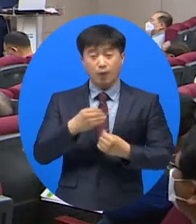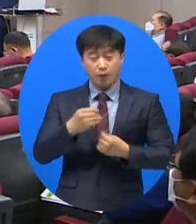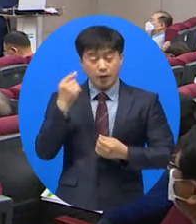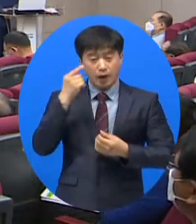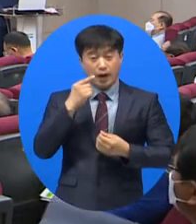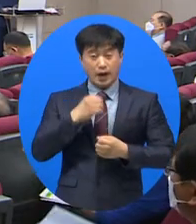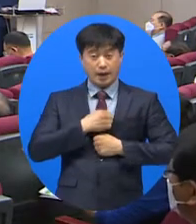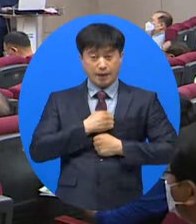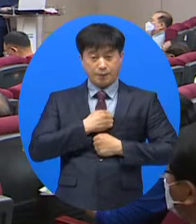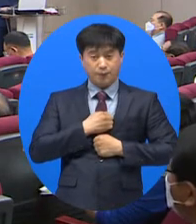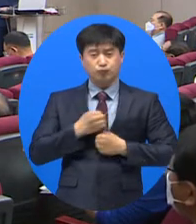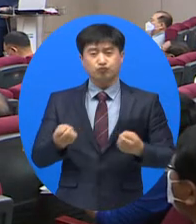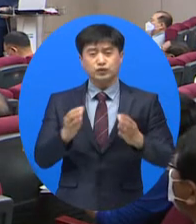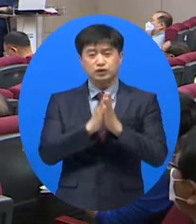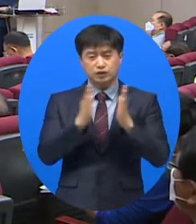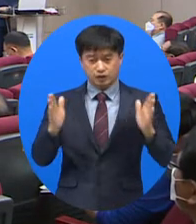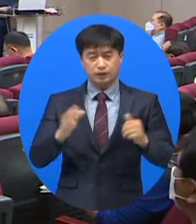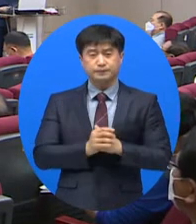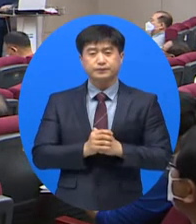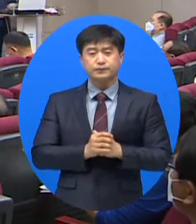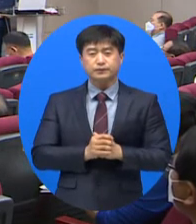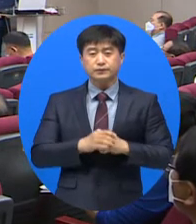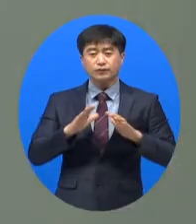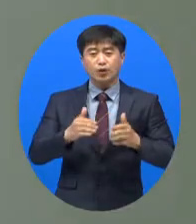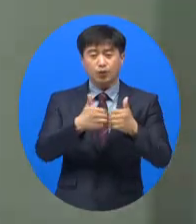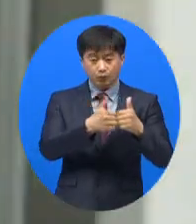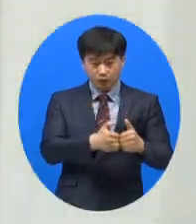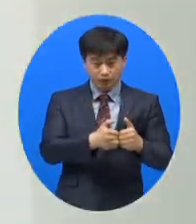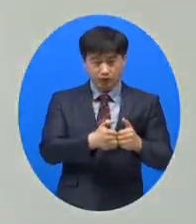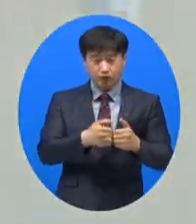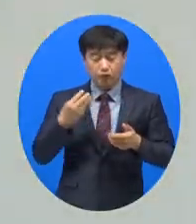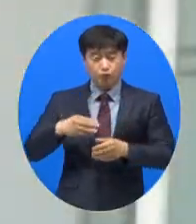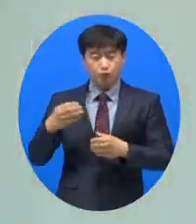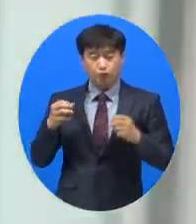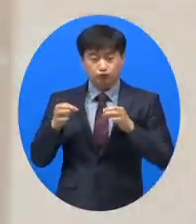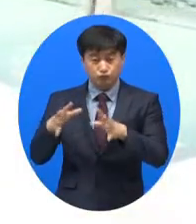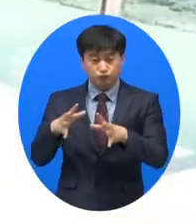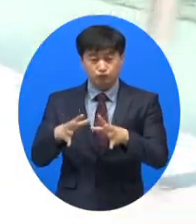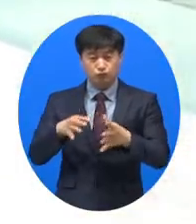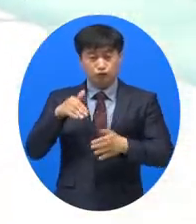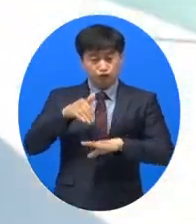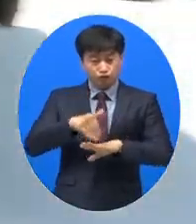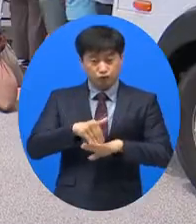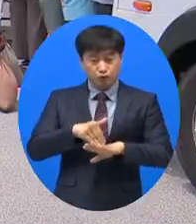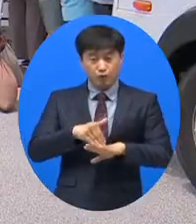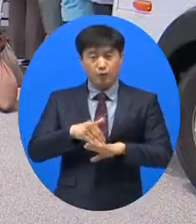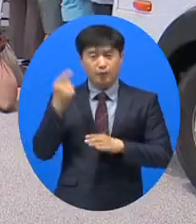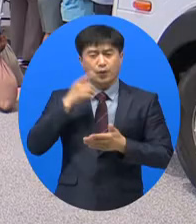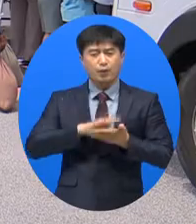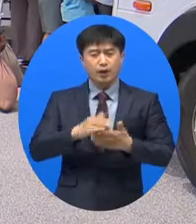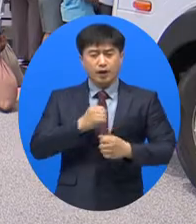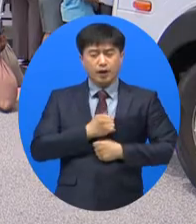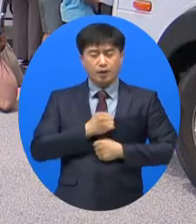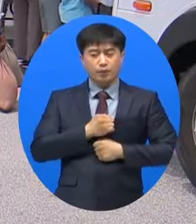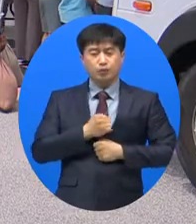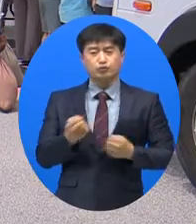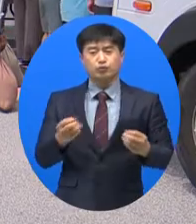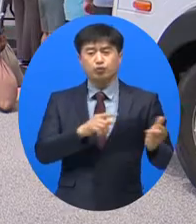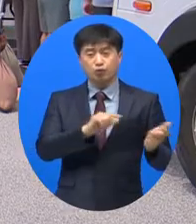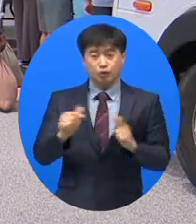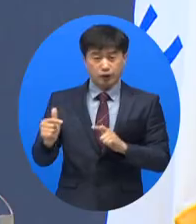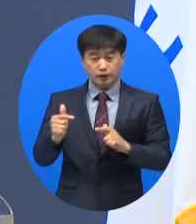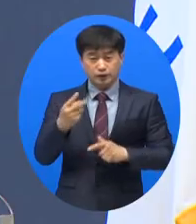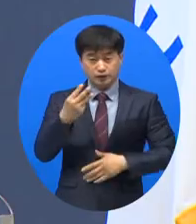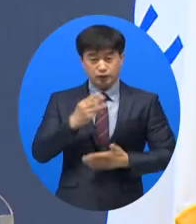이번 경기 평화 1부 페스티벌은 경기 평화와 안보 포럼 경기도 주관 복합 사태 실제 훈련 경기 평화 1부 한마당 등